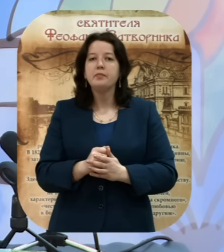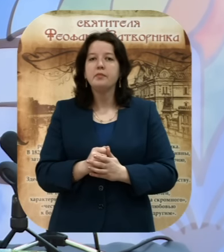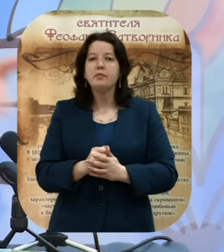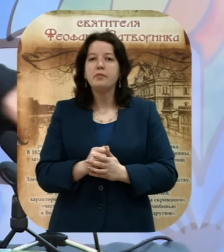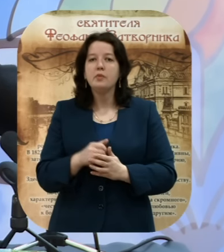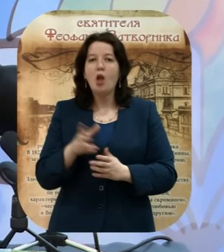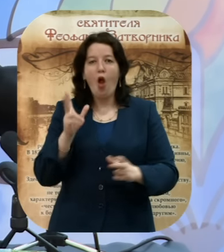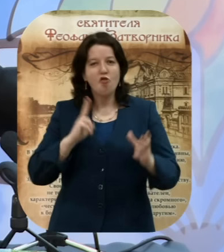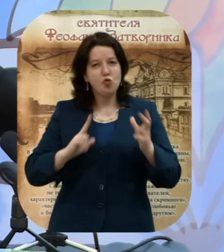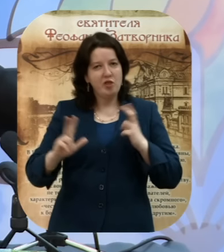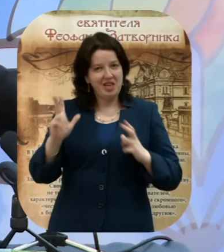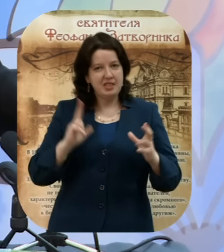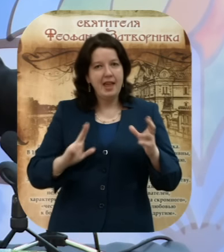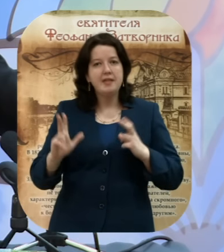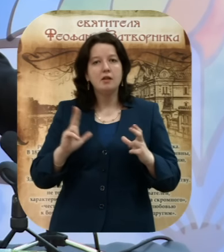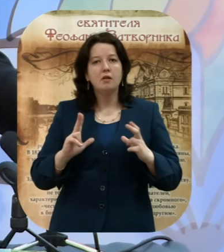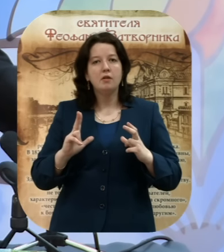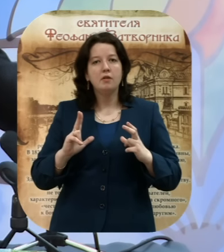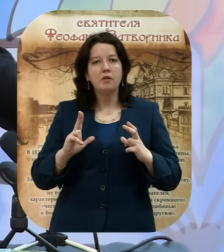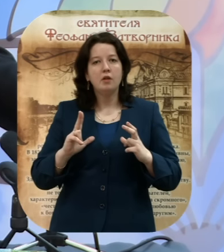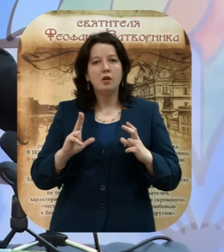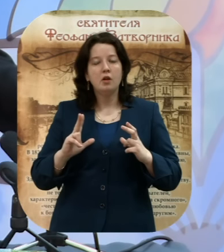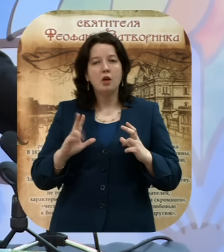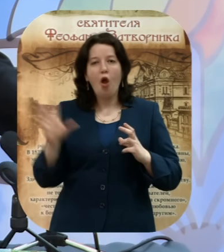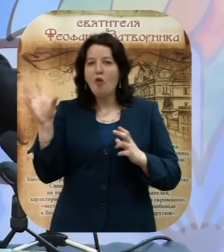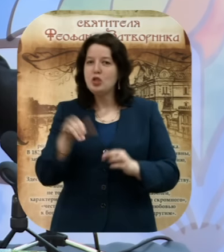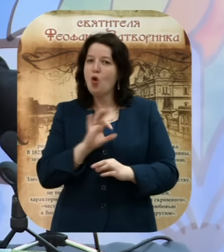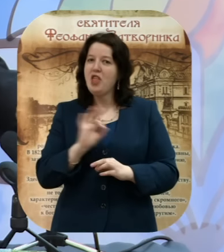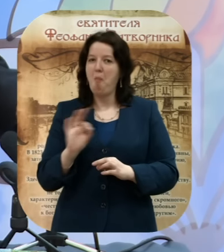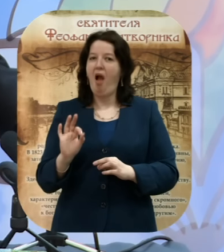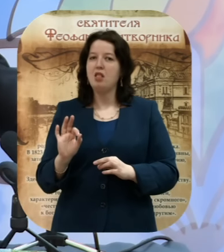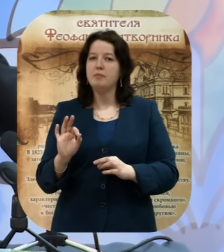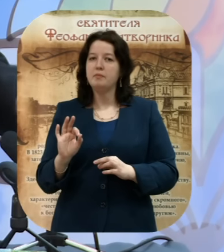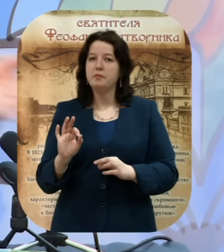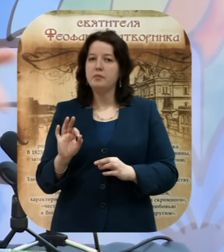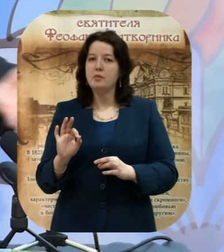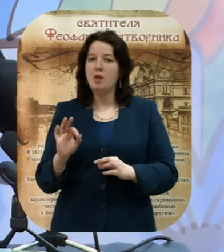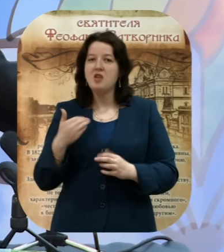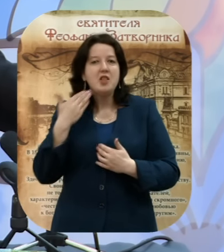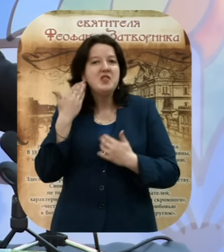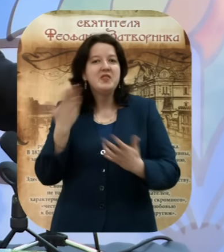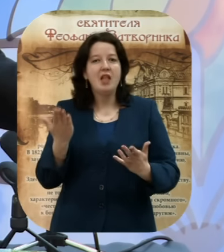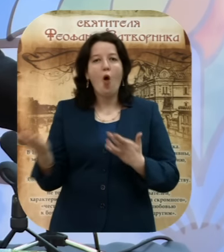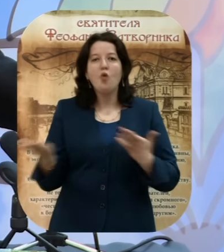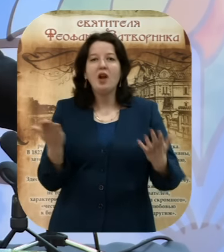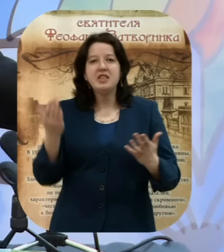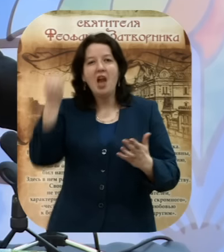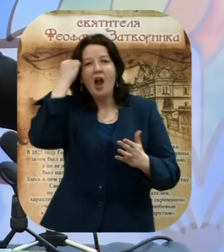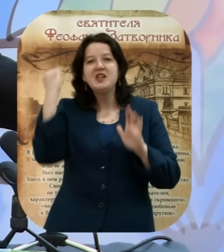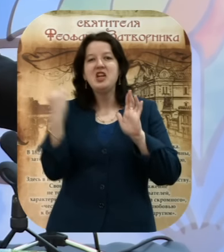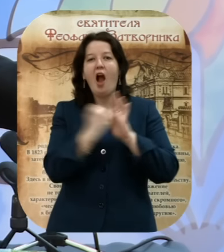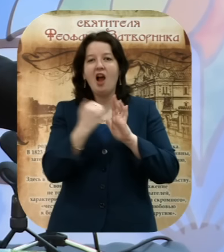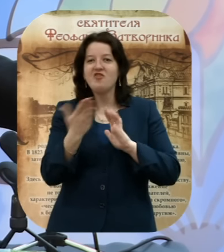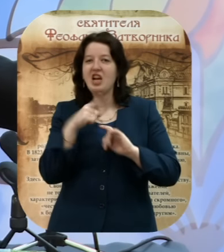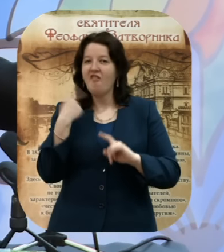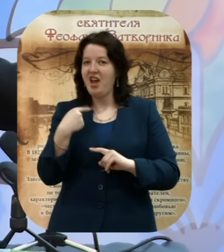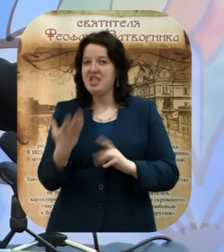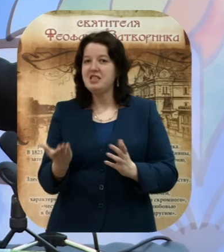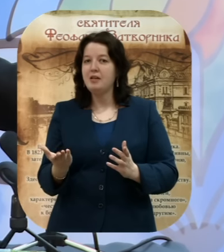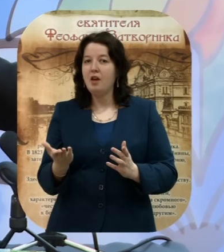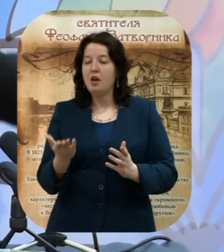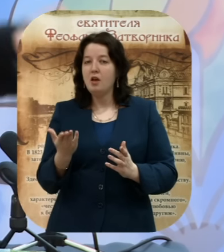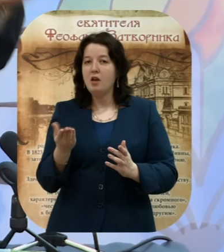В университете у меня все нормально. Я не знаю, о каких грехах вы говорите. В чем